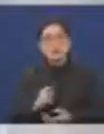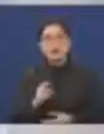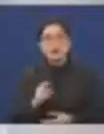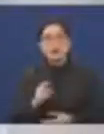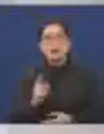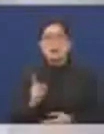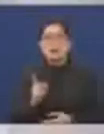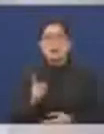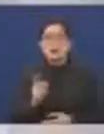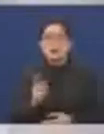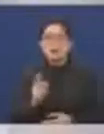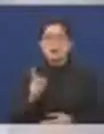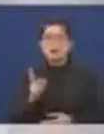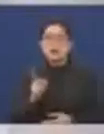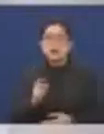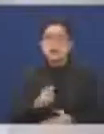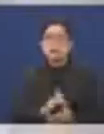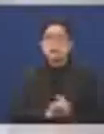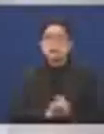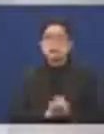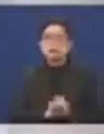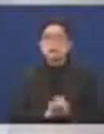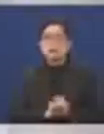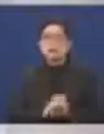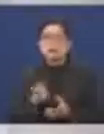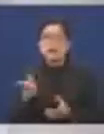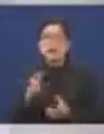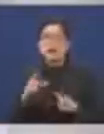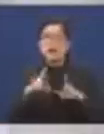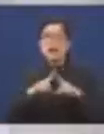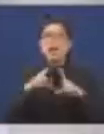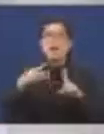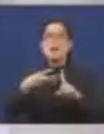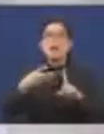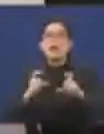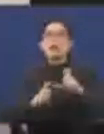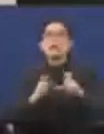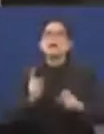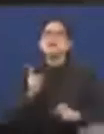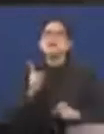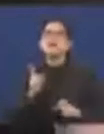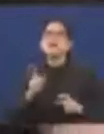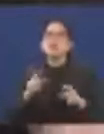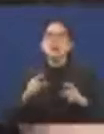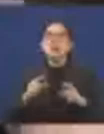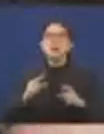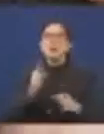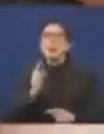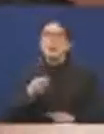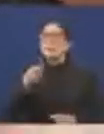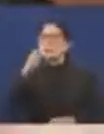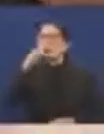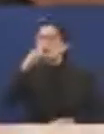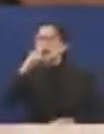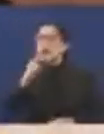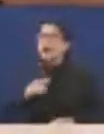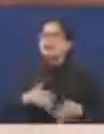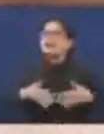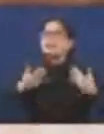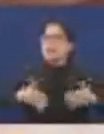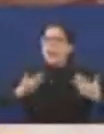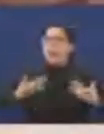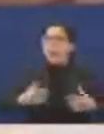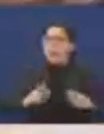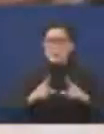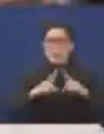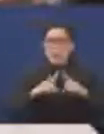loh. Saya ini kenal banyak presiden Pak. Pak Harto saya kenal, Pak Habibie.